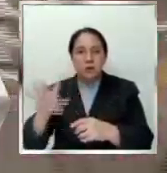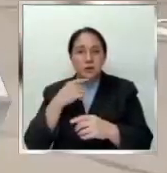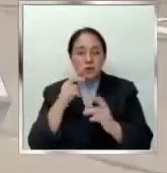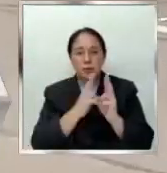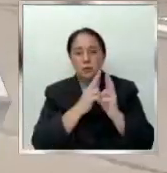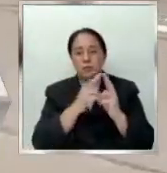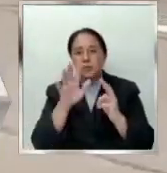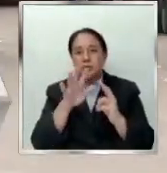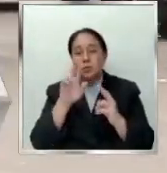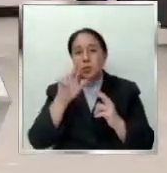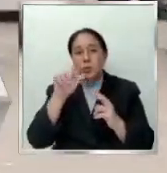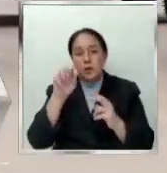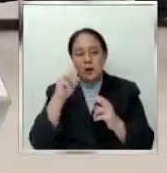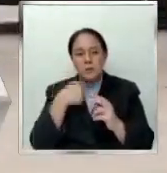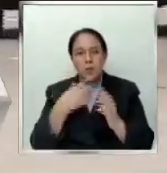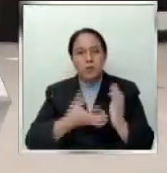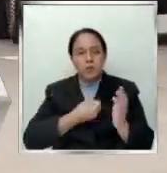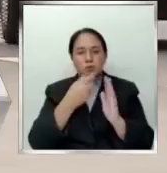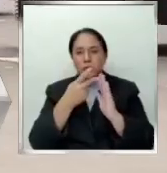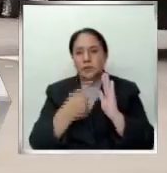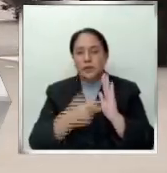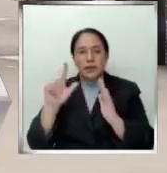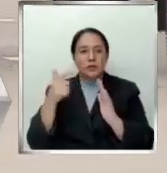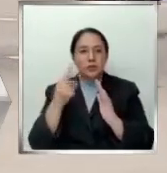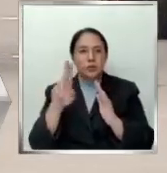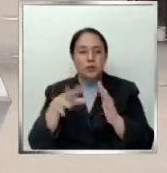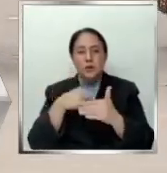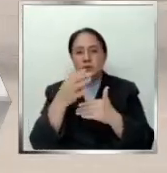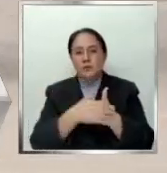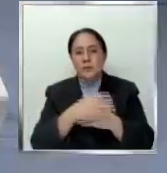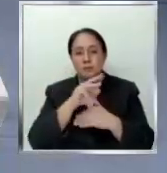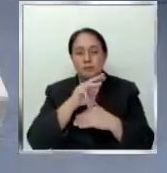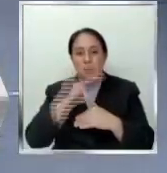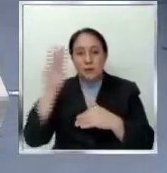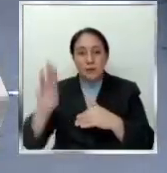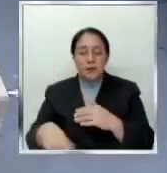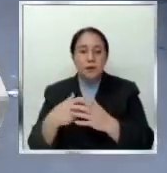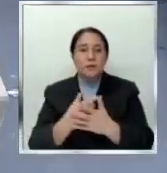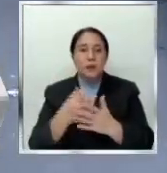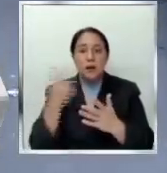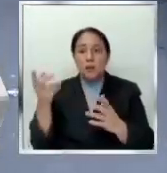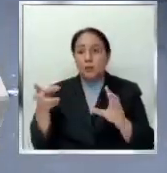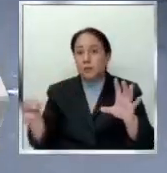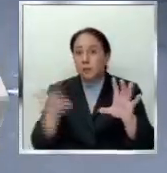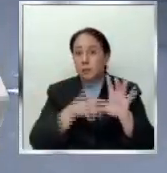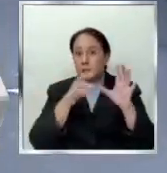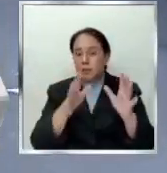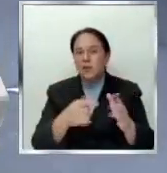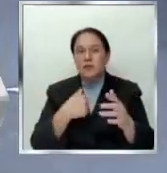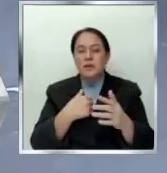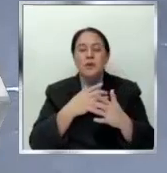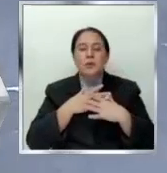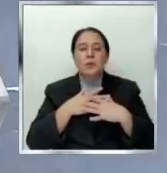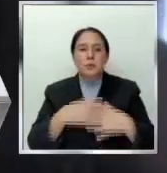ULAP, maglalabas din ang sariling polisiya mga LGU sa labas ng Metro Manila. Ang ilang pasaherong nakausap namin, sinabing mapapanatag daw ang loob nila